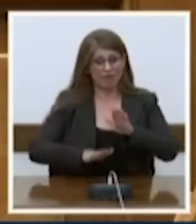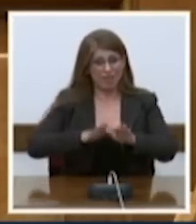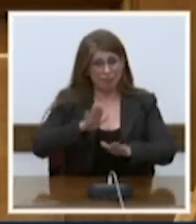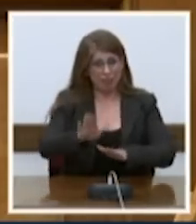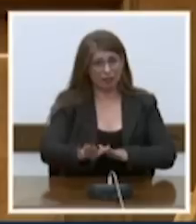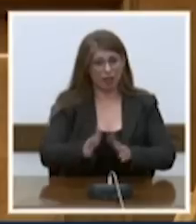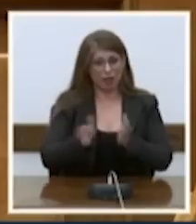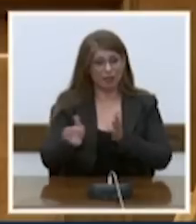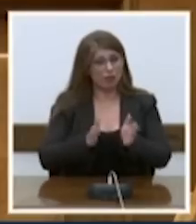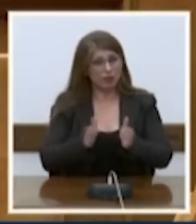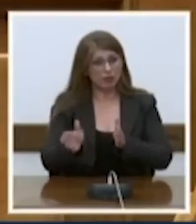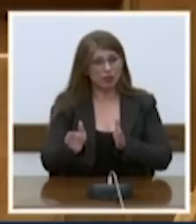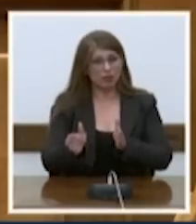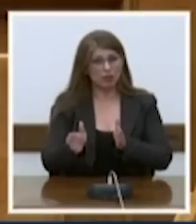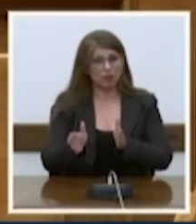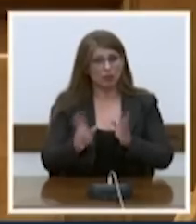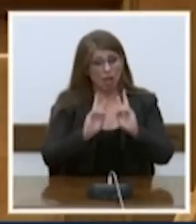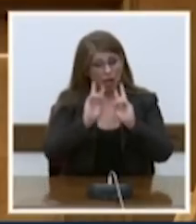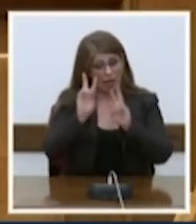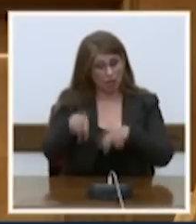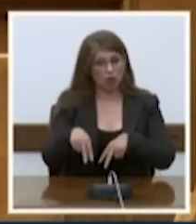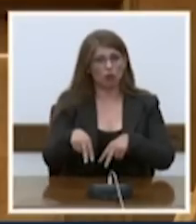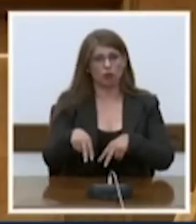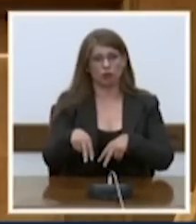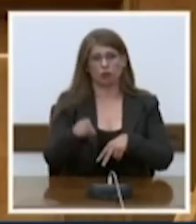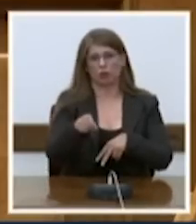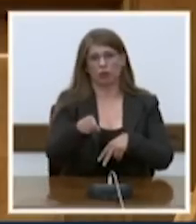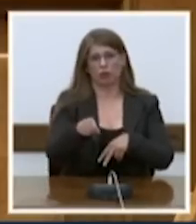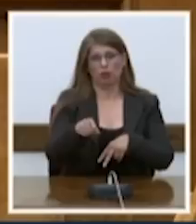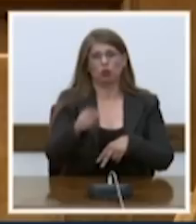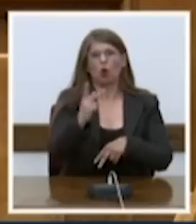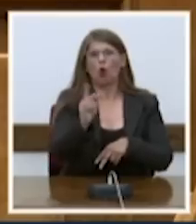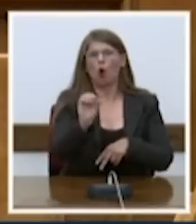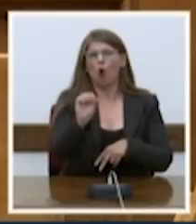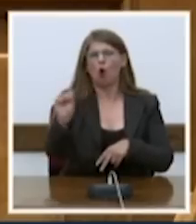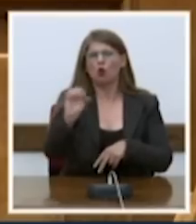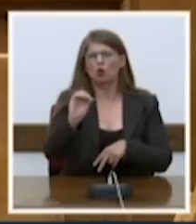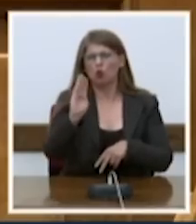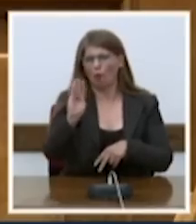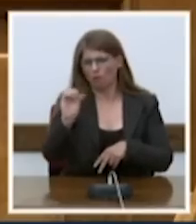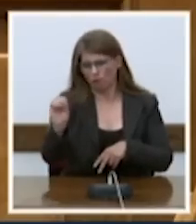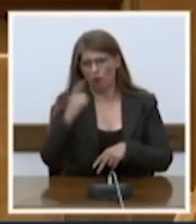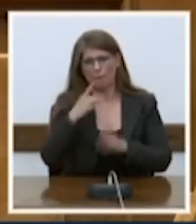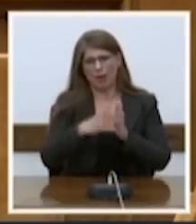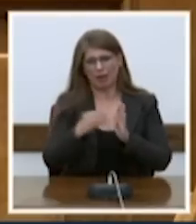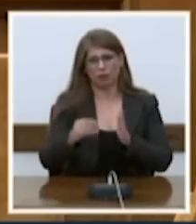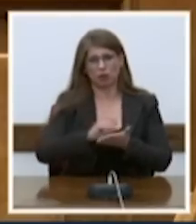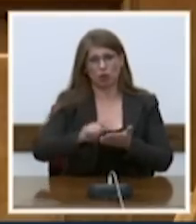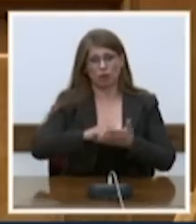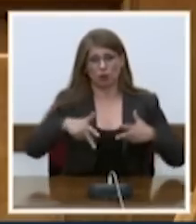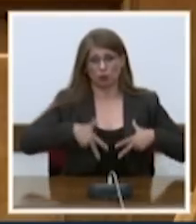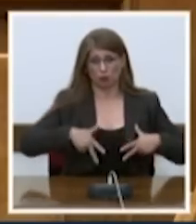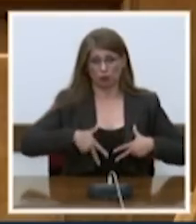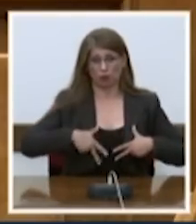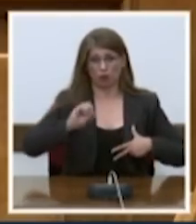την κατεύθυνση αναγνώρισης του προτεκτοράτου του Κωσόβου, παραδείγματος χάρη με το γραφείο του Υπουργείου Εξωτερικών